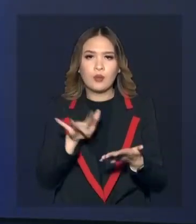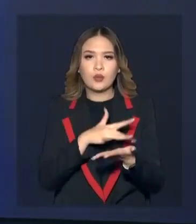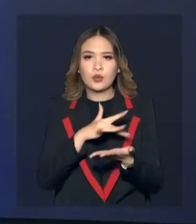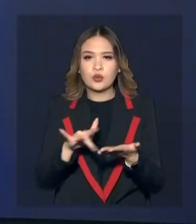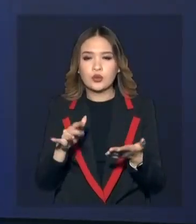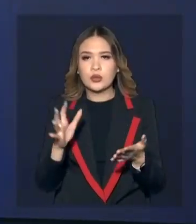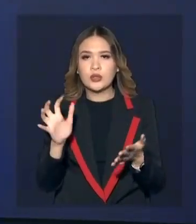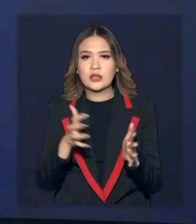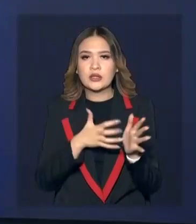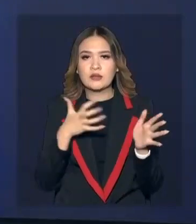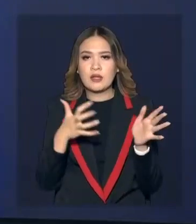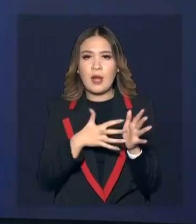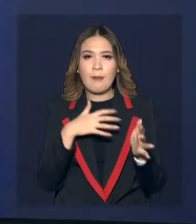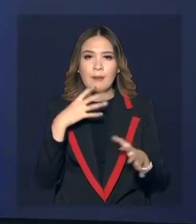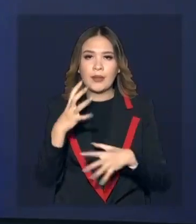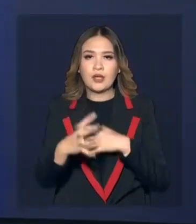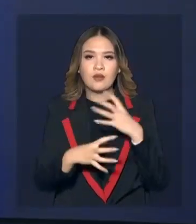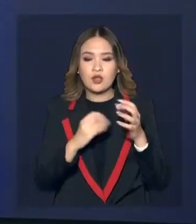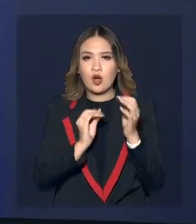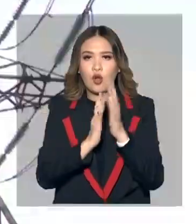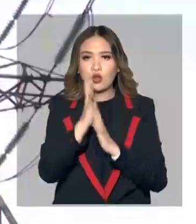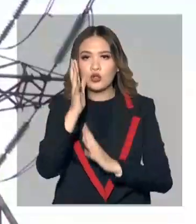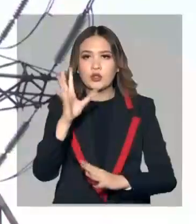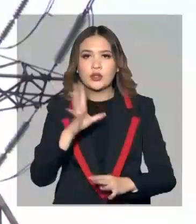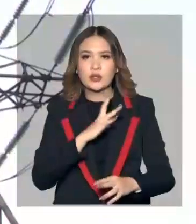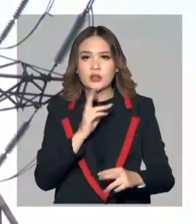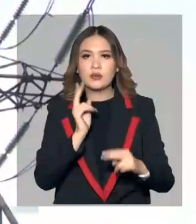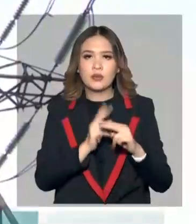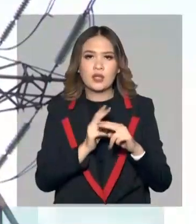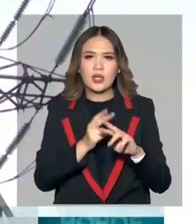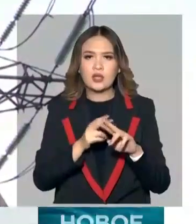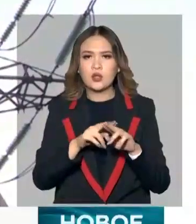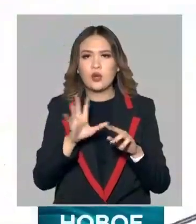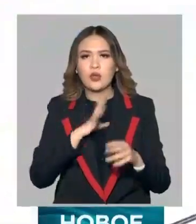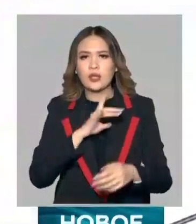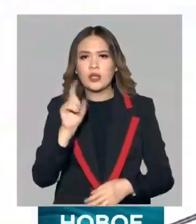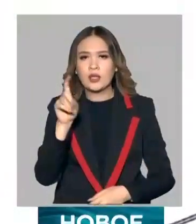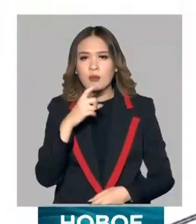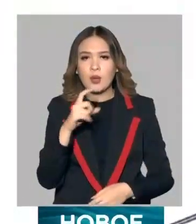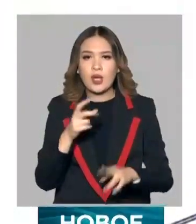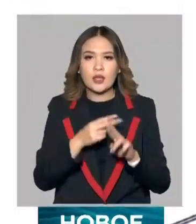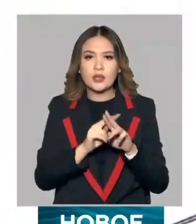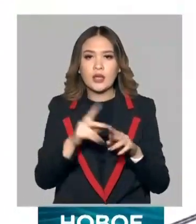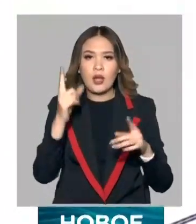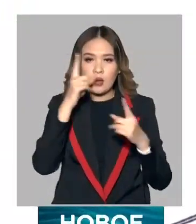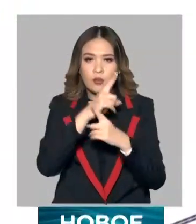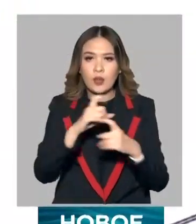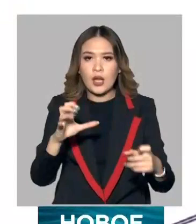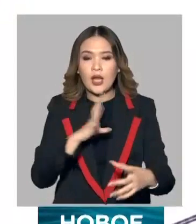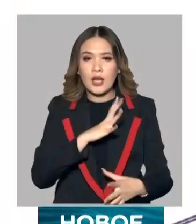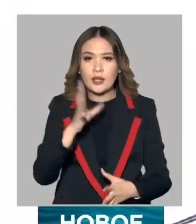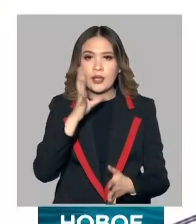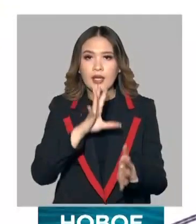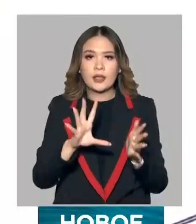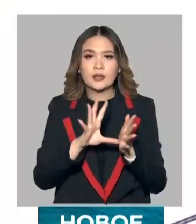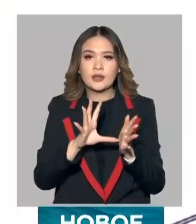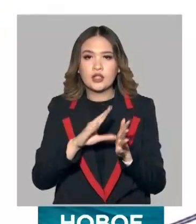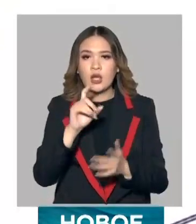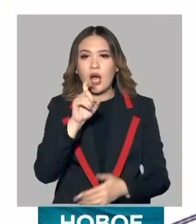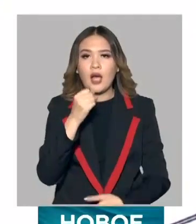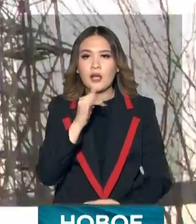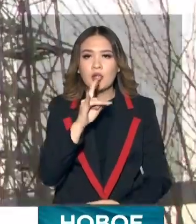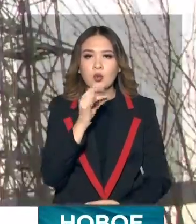бюджета с учетом мировой инфляции, роста цен на металл, топливо и химию. Об этом заявил заслуженный энергетик страны